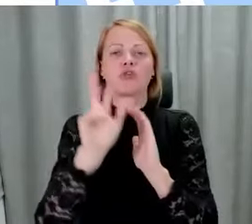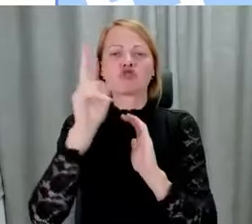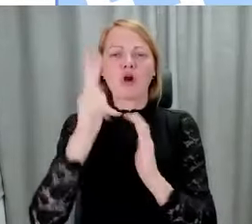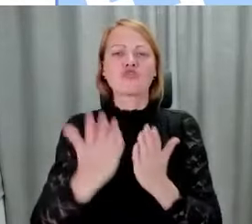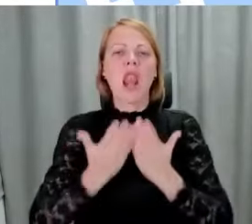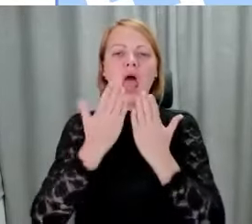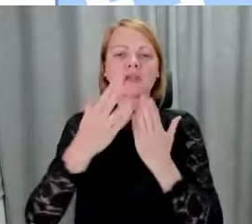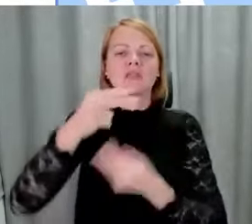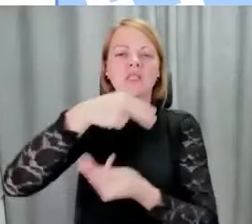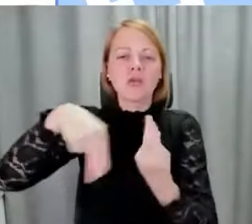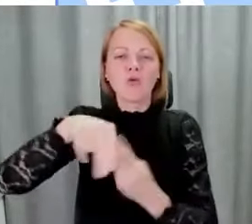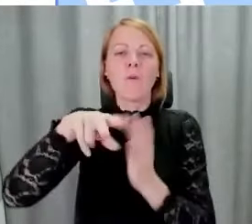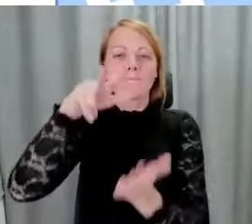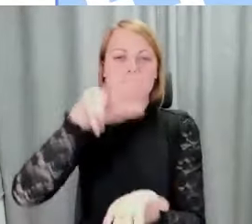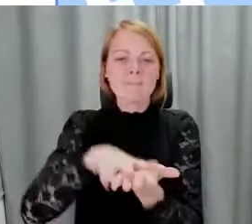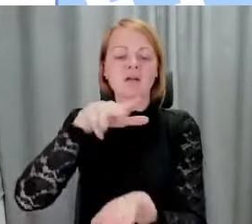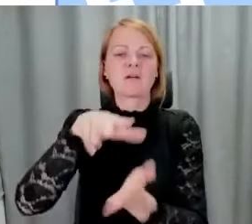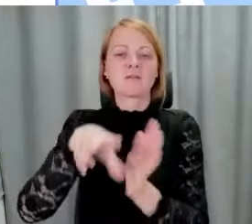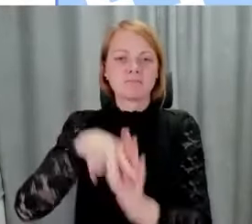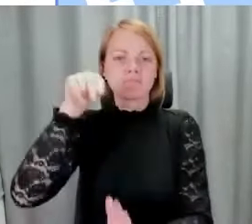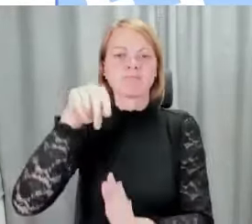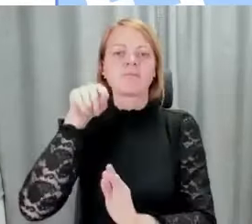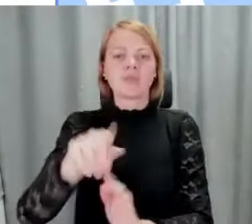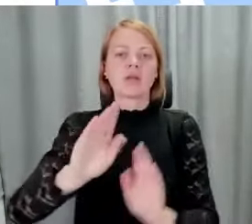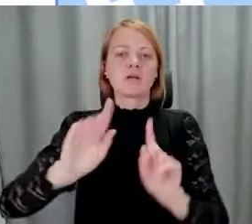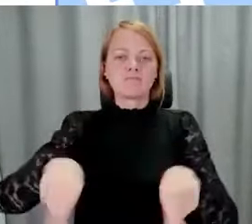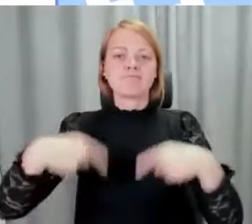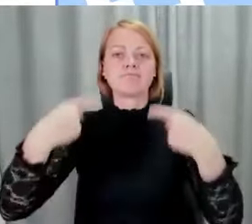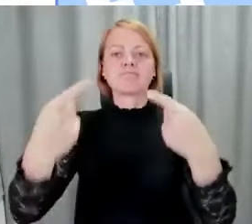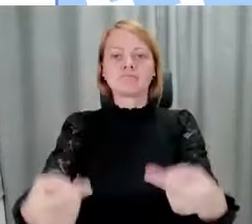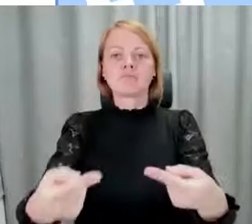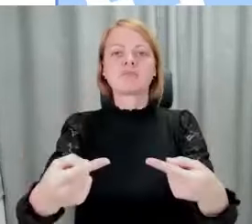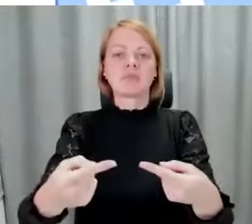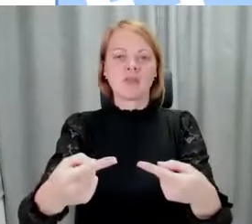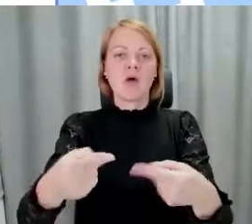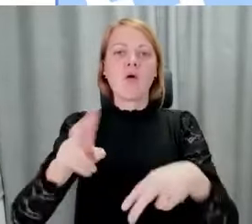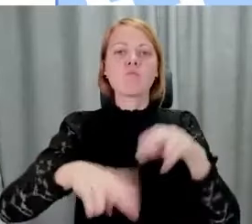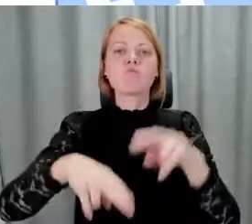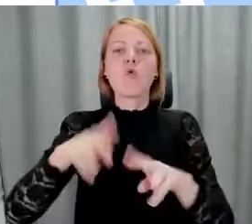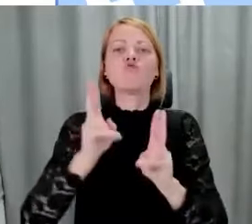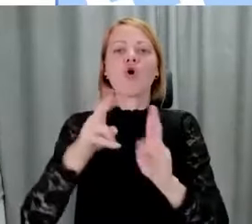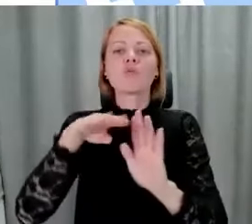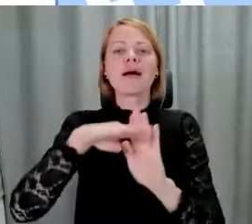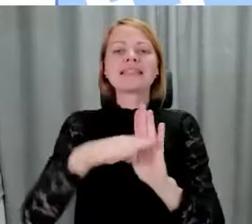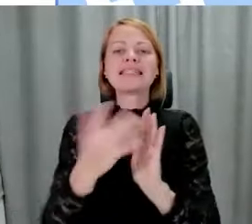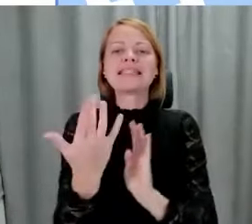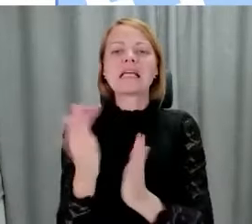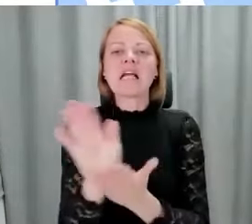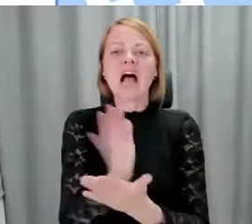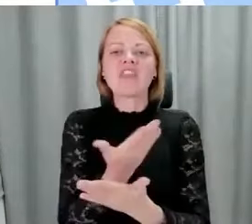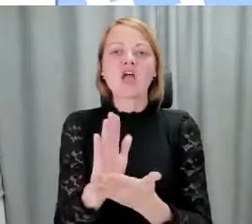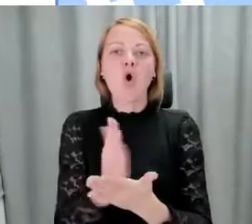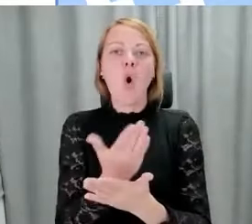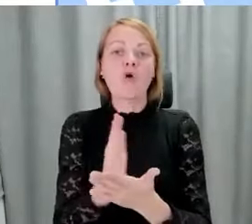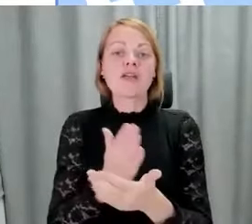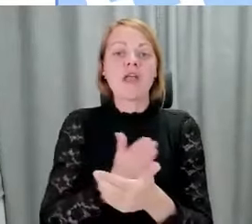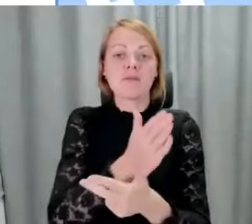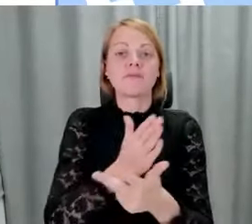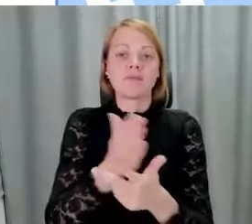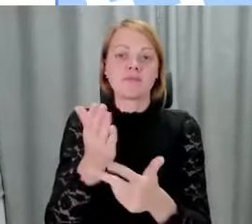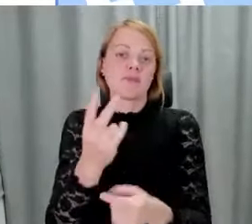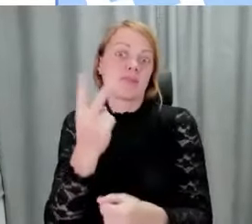un tikai tad tandēmā iet būvnormatīvs, kas pasaka, cik konkrētajām kategorijām, nu, šī gadījumā